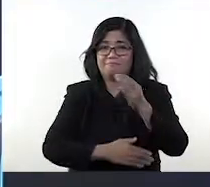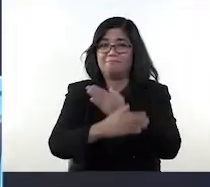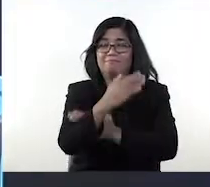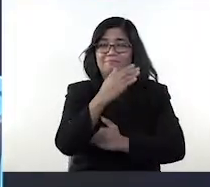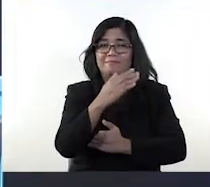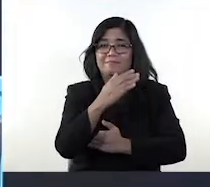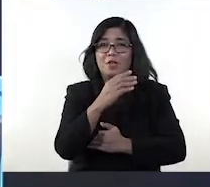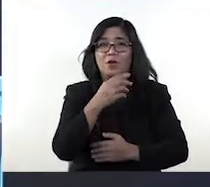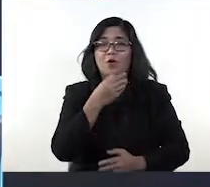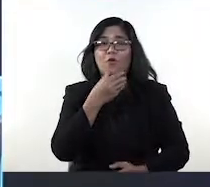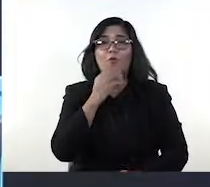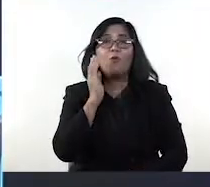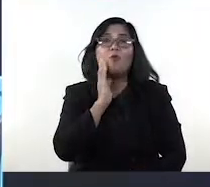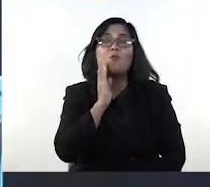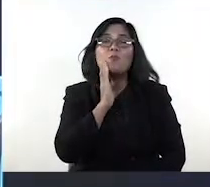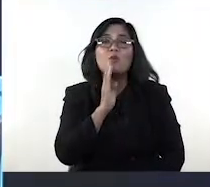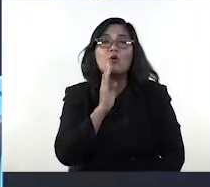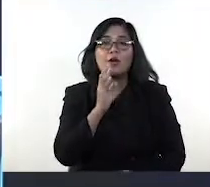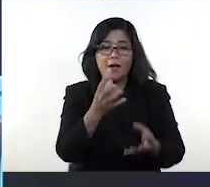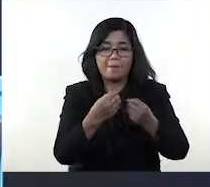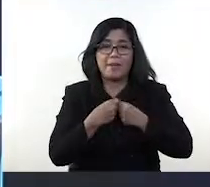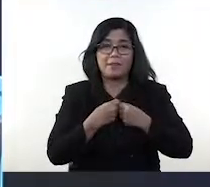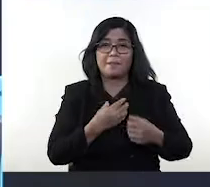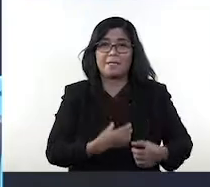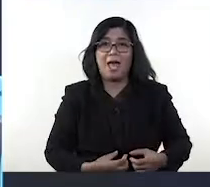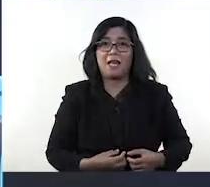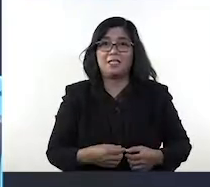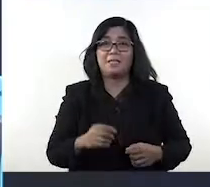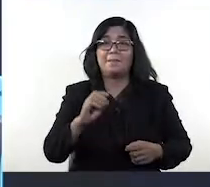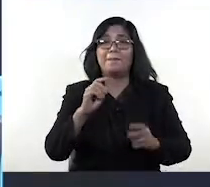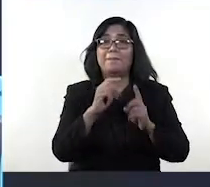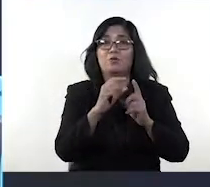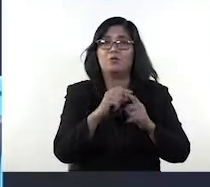mendapat Hai medali itu